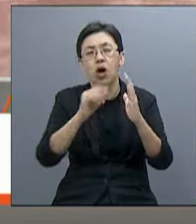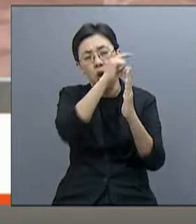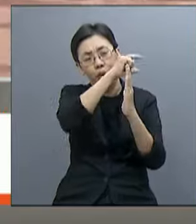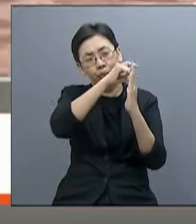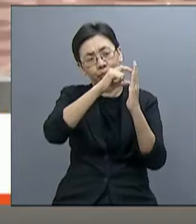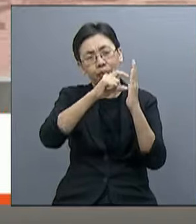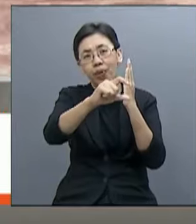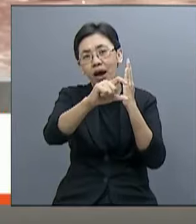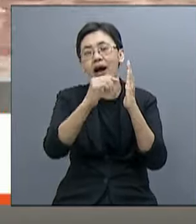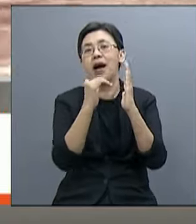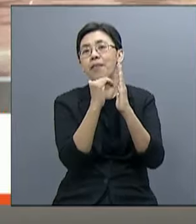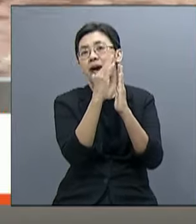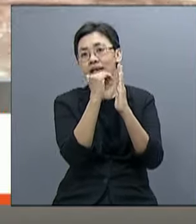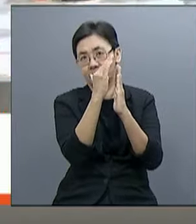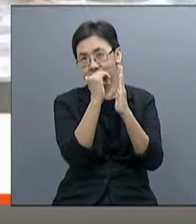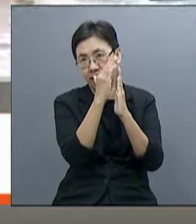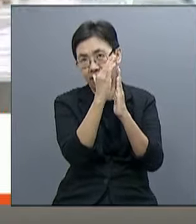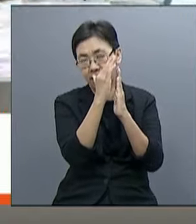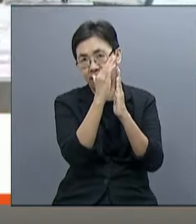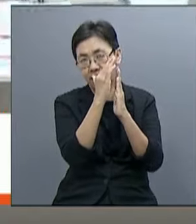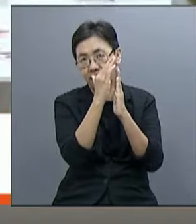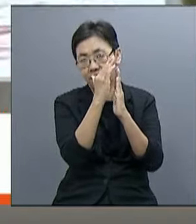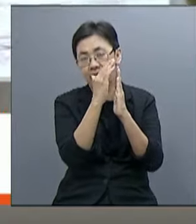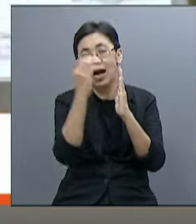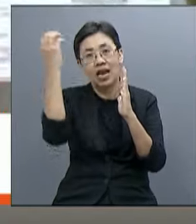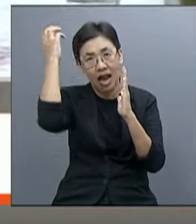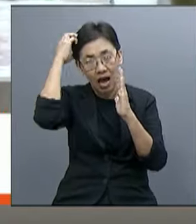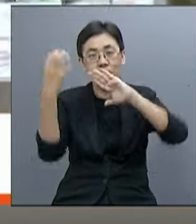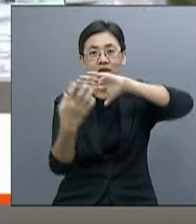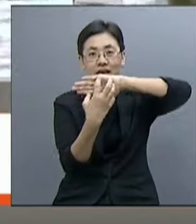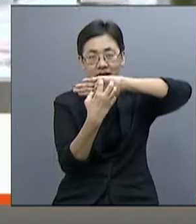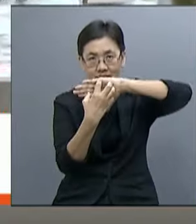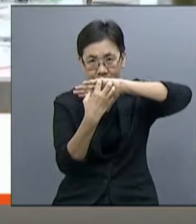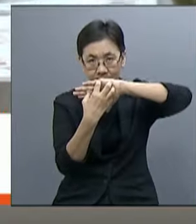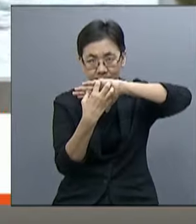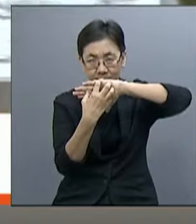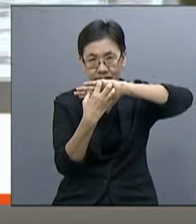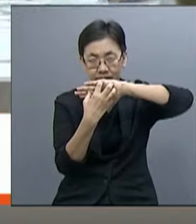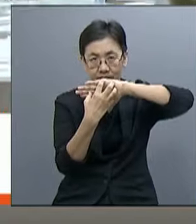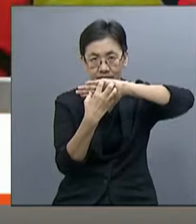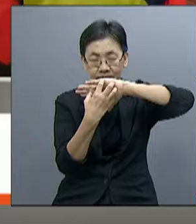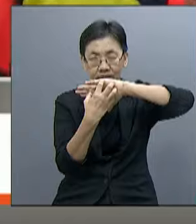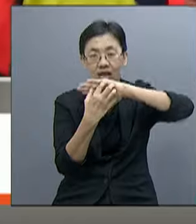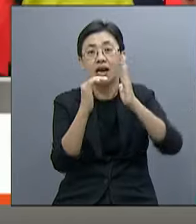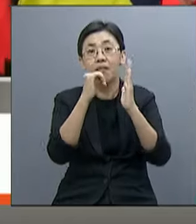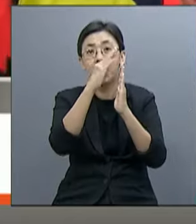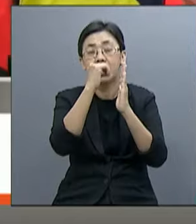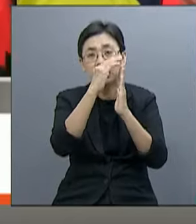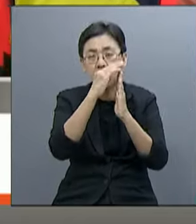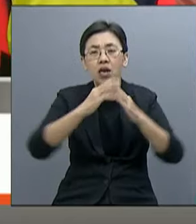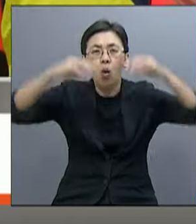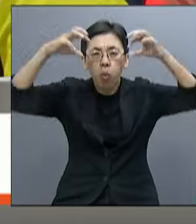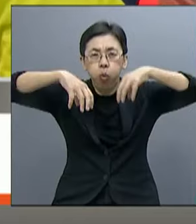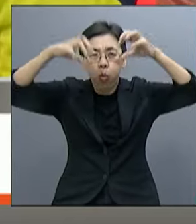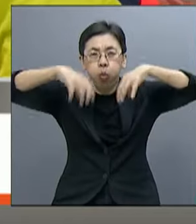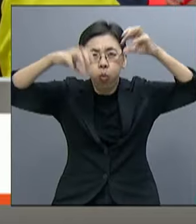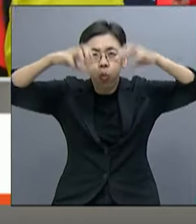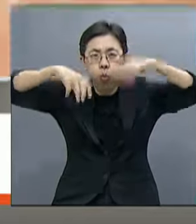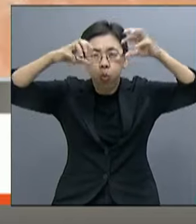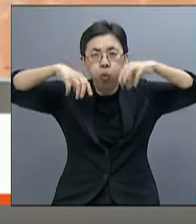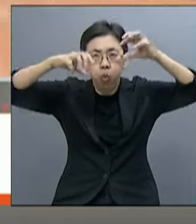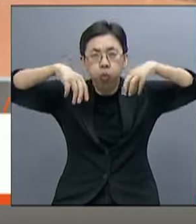าดผ่านภาคเหนือตอนบนแล้วก็ลาวตอนกลางนะก็ทำให้มีภาคเหนือตอนบนได้เลยเริ่มมีฝนตกหนักนะครับ